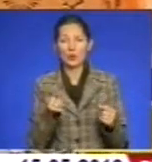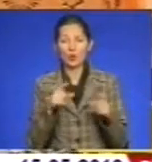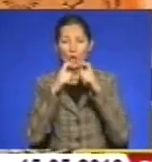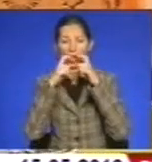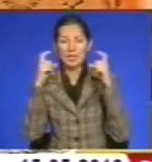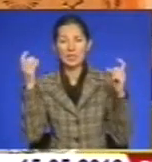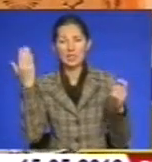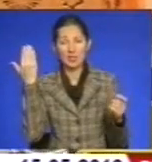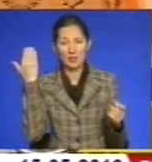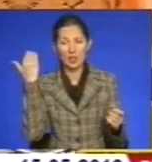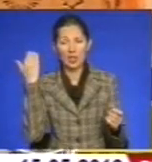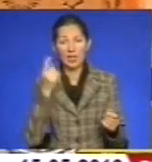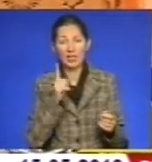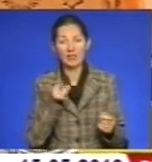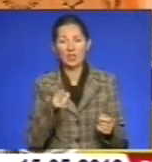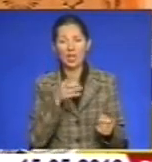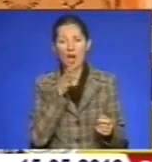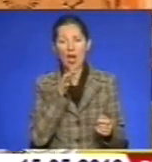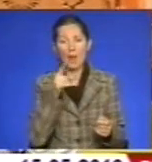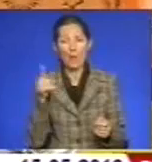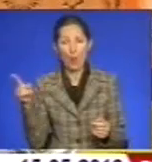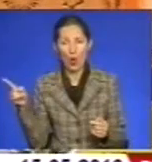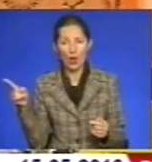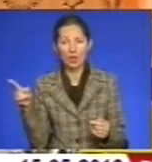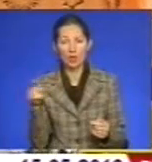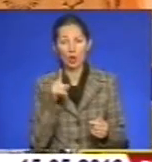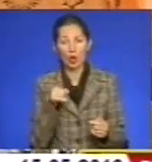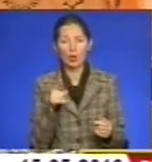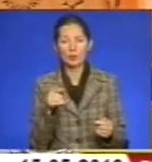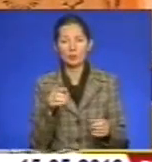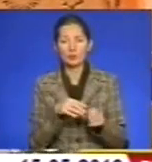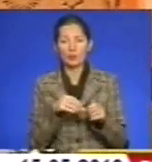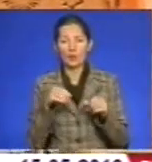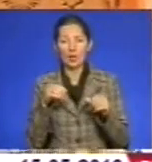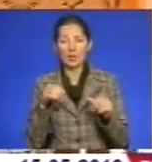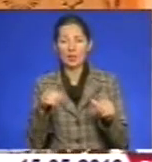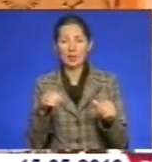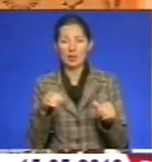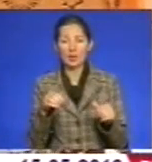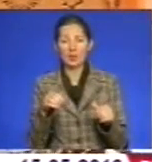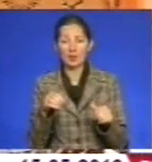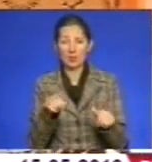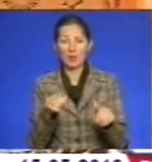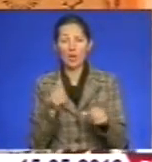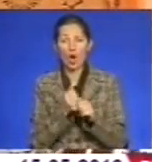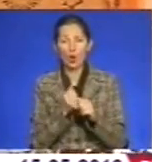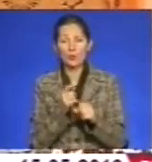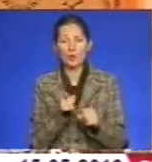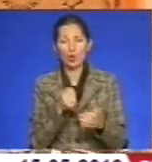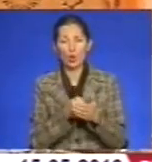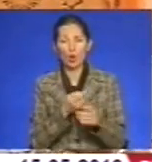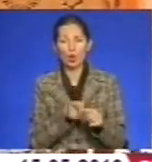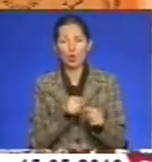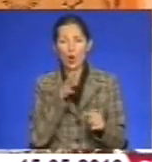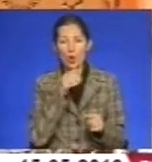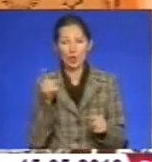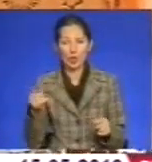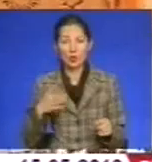віків, тої епохи, того землеробства, який до цього часу